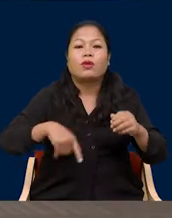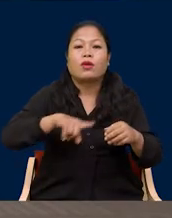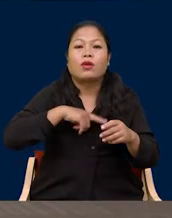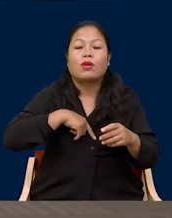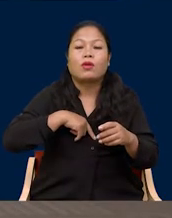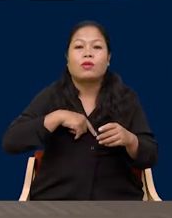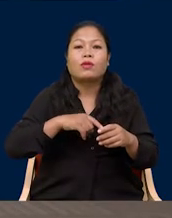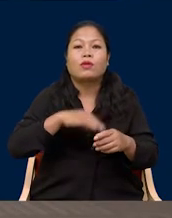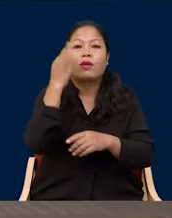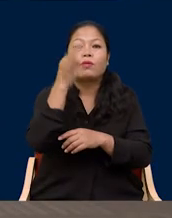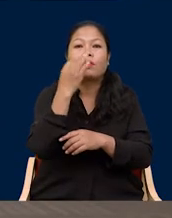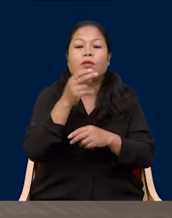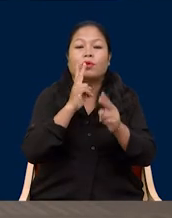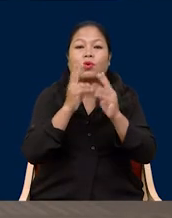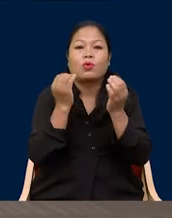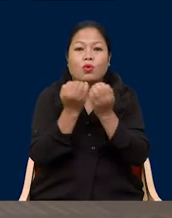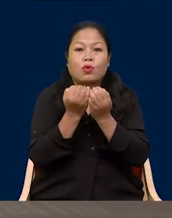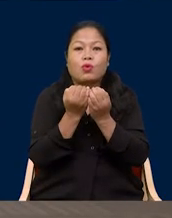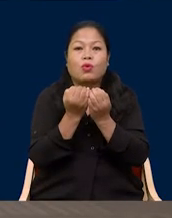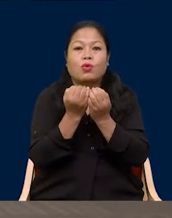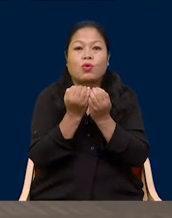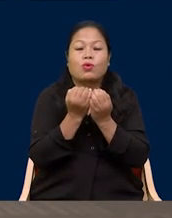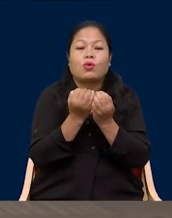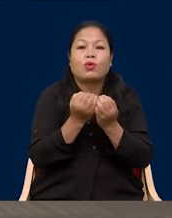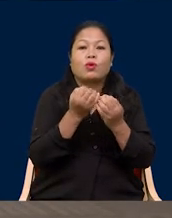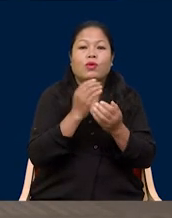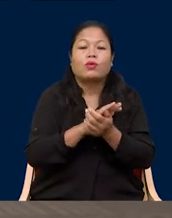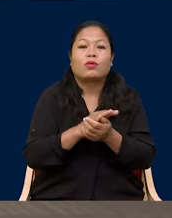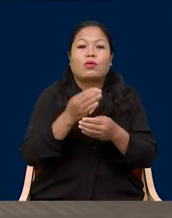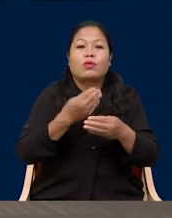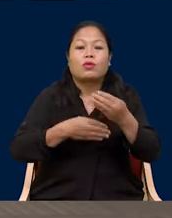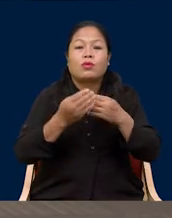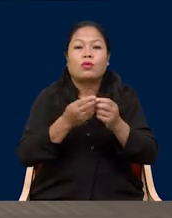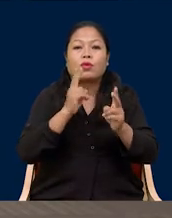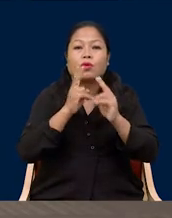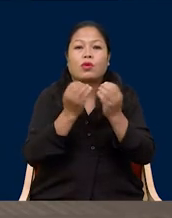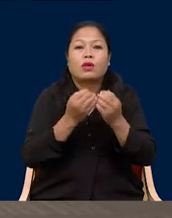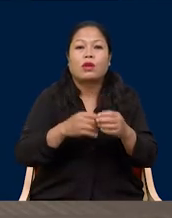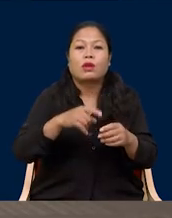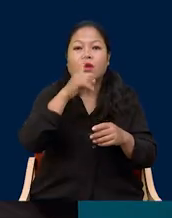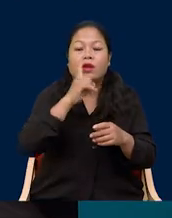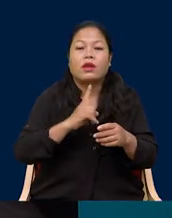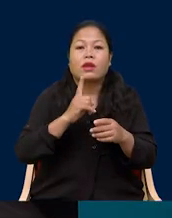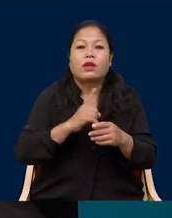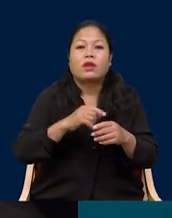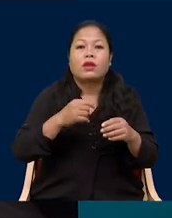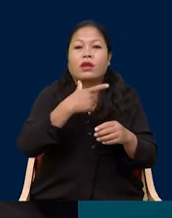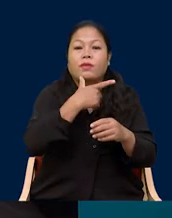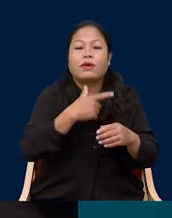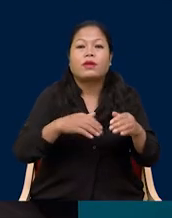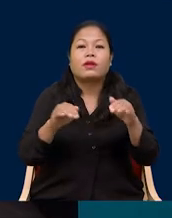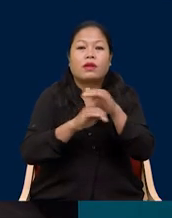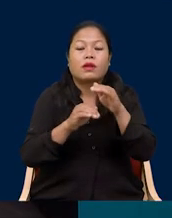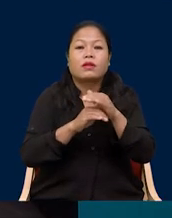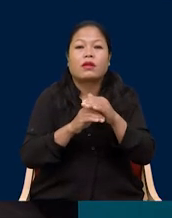जब जब हामी वातावरणको कुरा गर्छौँ, हामी ग्रिन इकोनोमी ग्रिन जब्सको बारेमा पनि कुरा गर्छौँ। युकेएड र